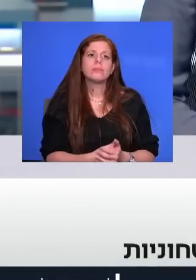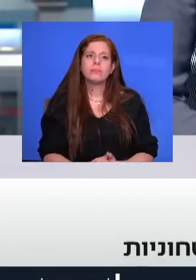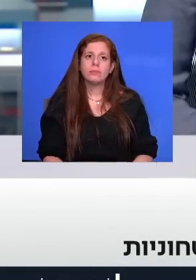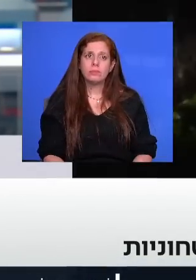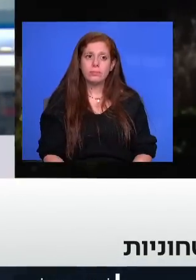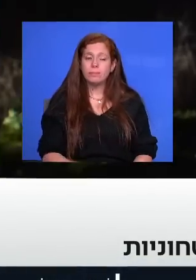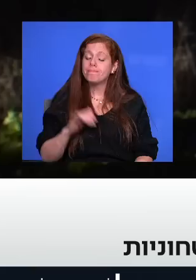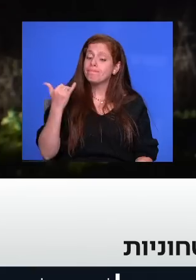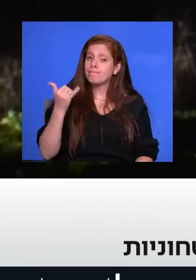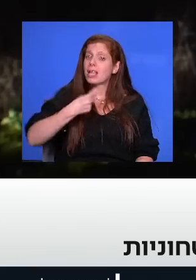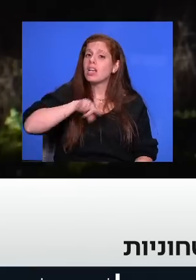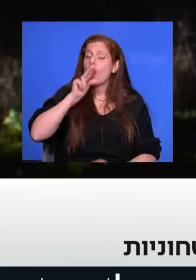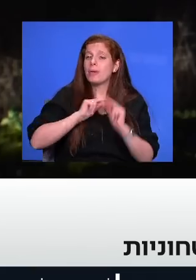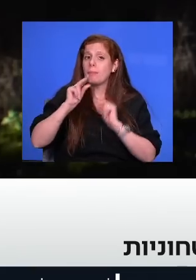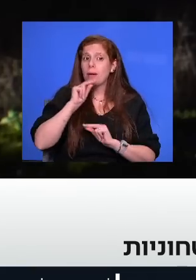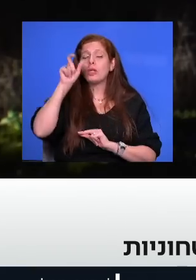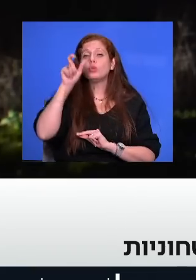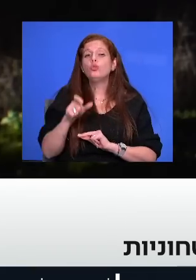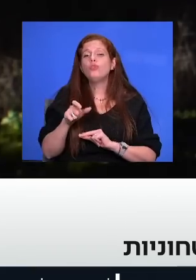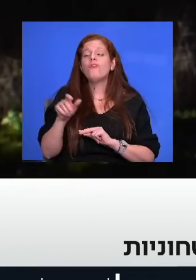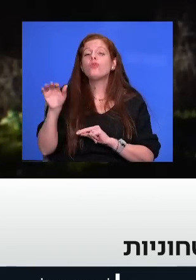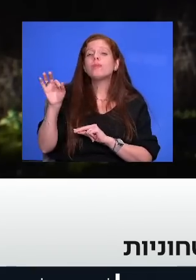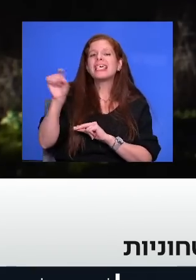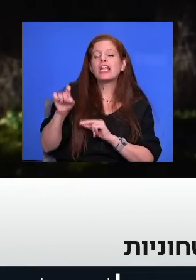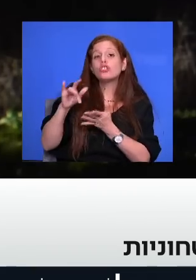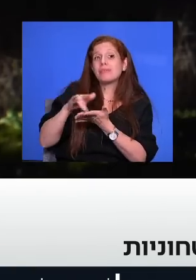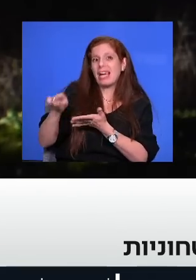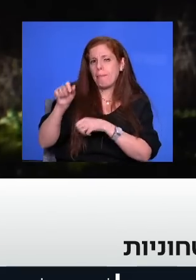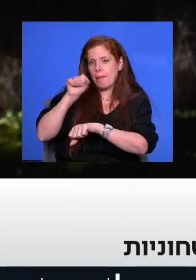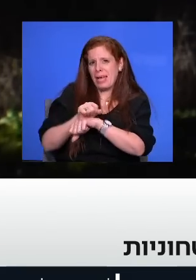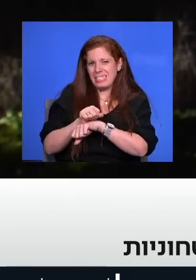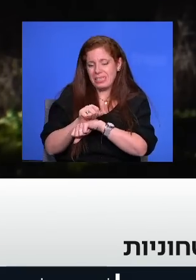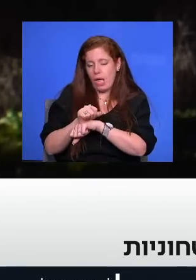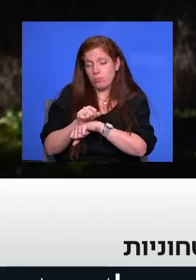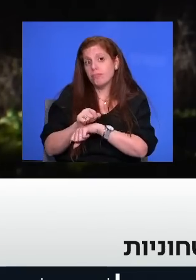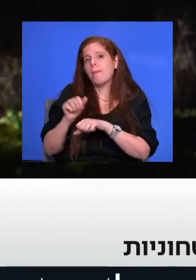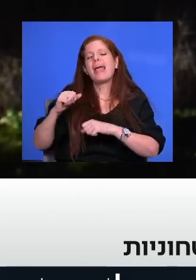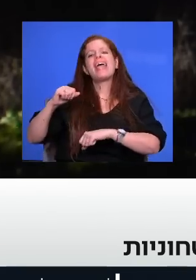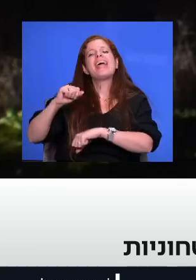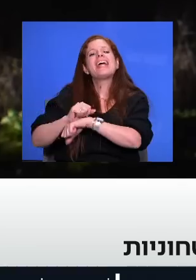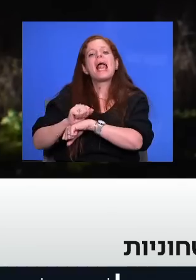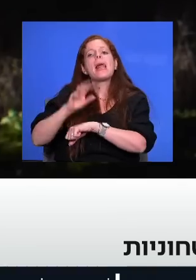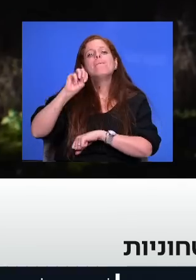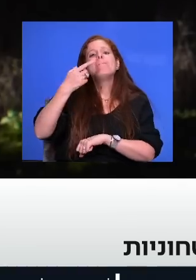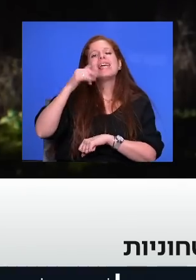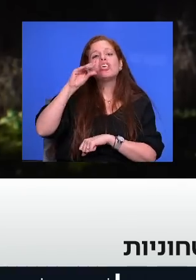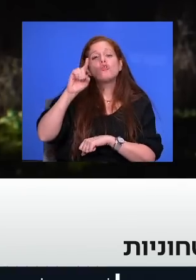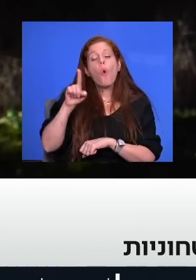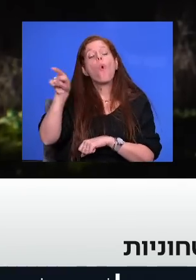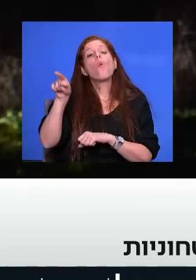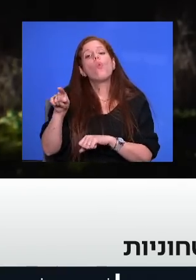נכון, מיכל, אנחנו מדברים על תושב טובא זנגריה שנמצא במעצר כאן מאחוריי בכלא מגידו, לפחות לתקופת משפטו. הוא נעצר